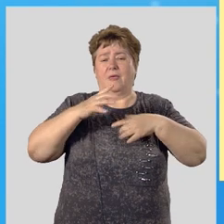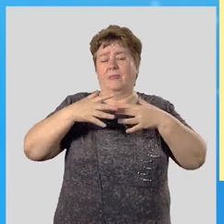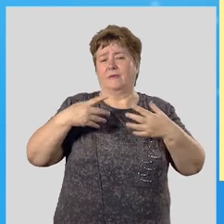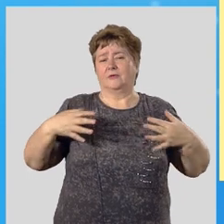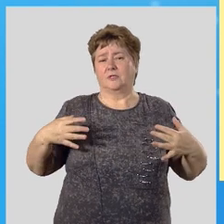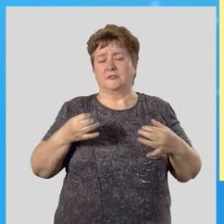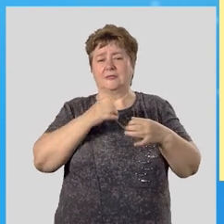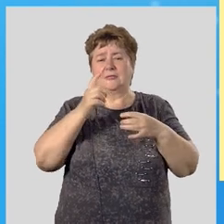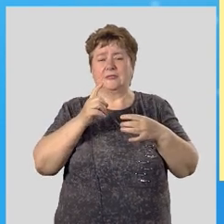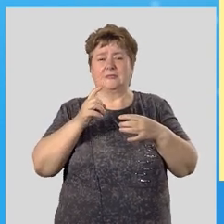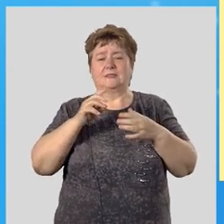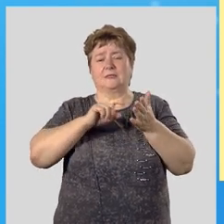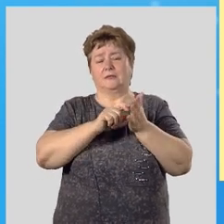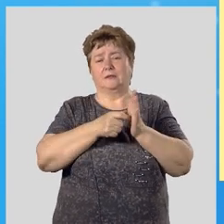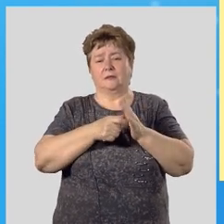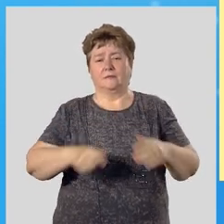веществ из клетки.